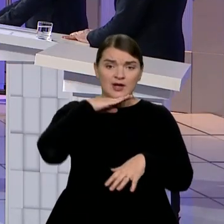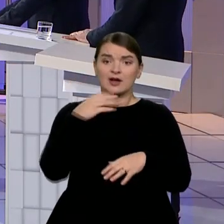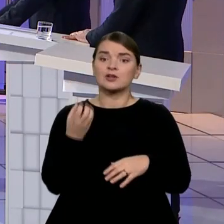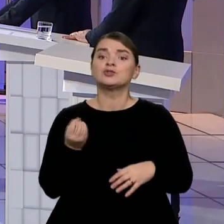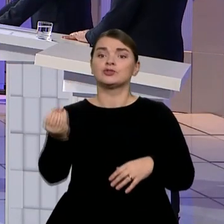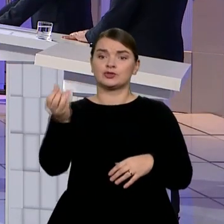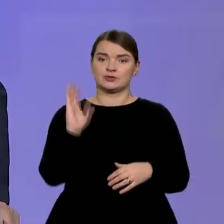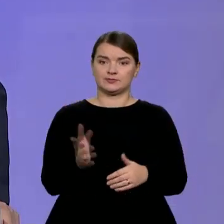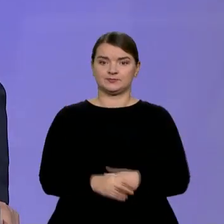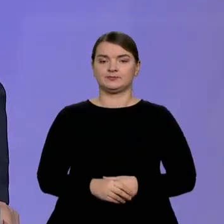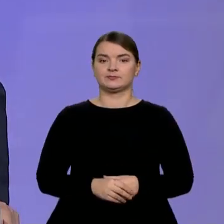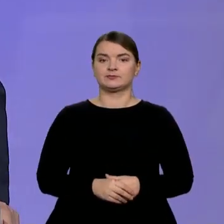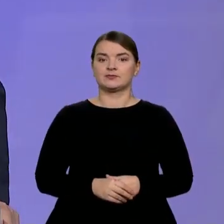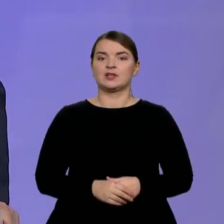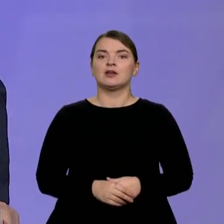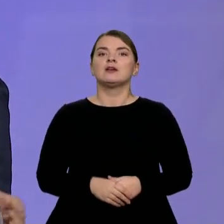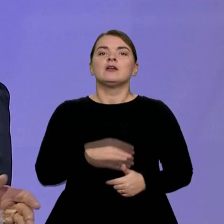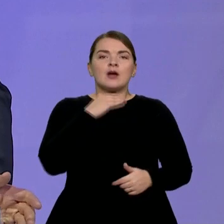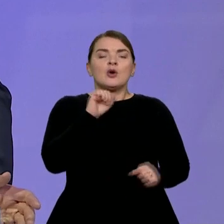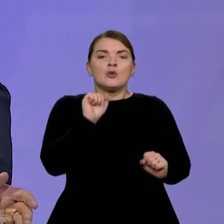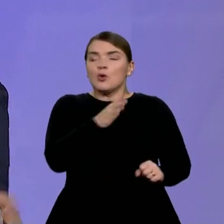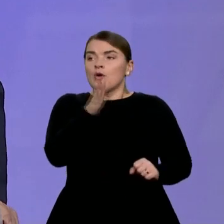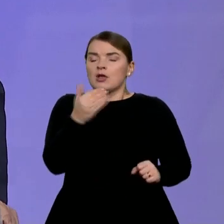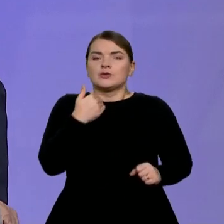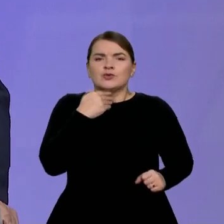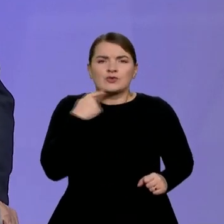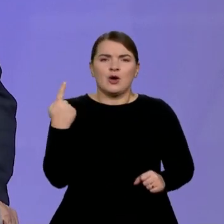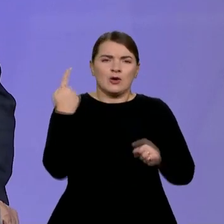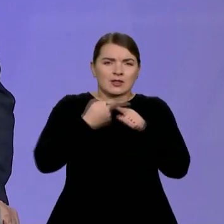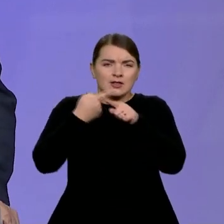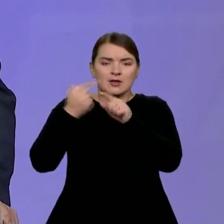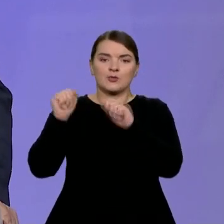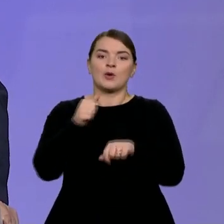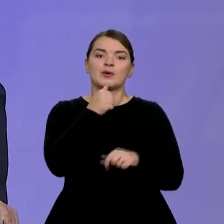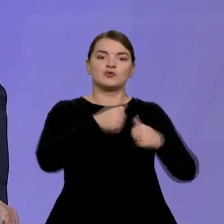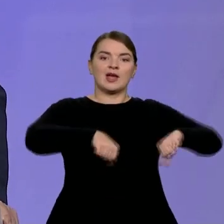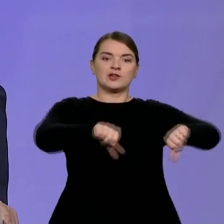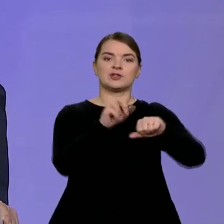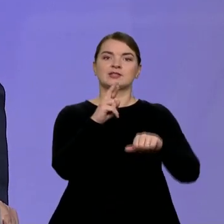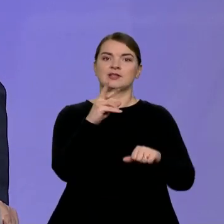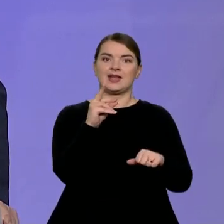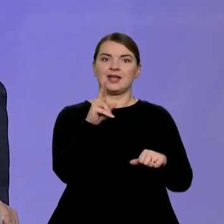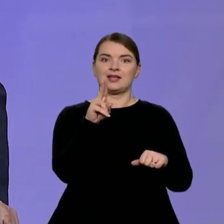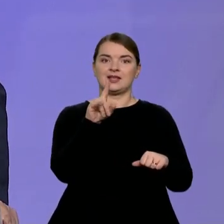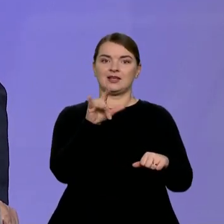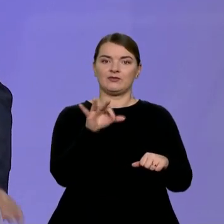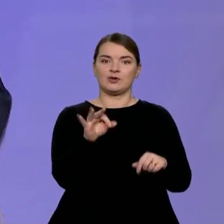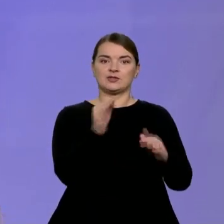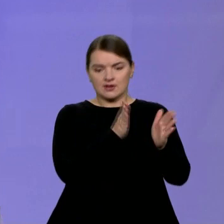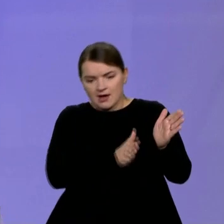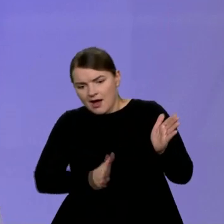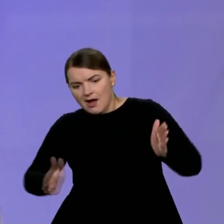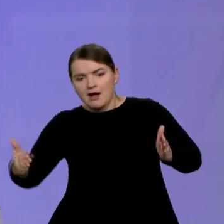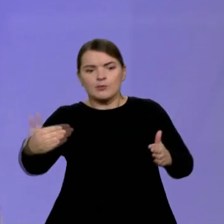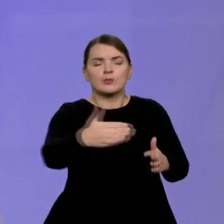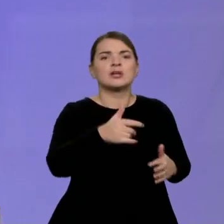Matot ar ne? Aišku, kad galima daug ką padaryti. Prašom, pasakau. Netgi tas pats Rėkyvos ežeras, kodėl reikia važiuoti aplinkui, kada galima nuo Pabalių pusės privažiuoti. Ten